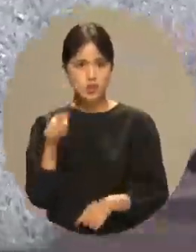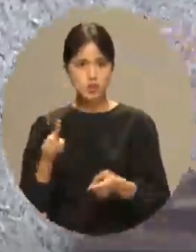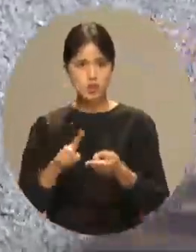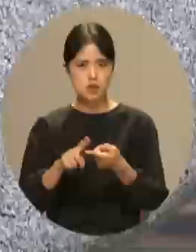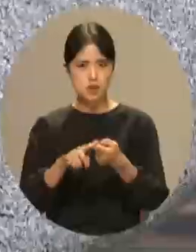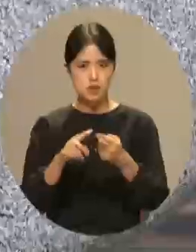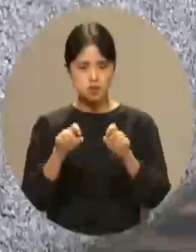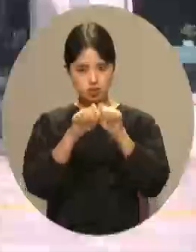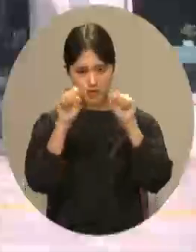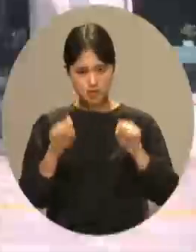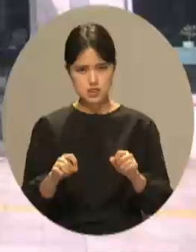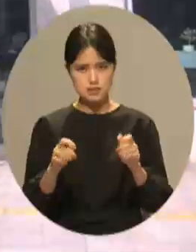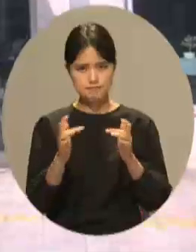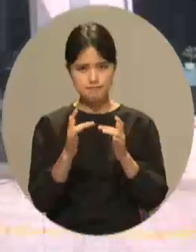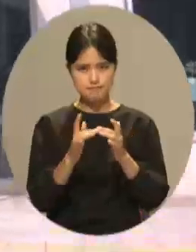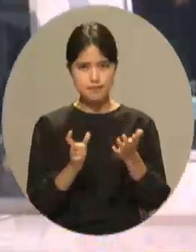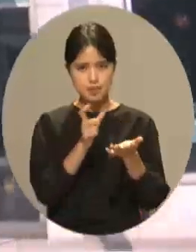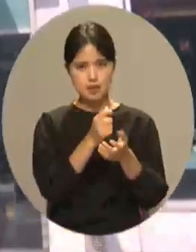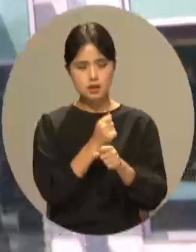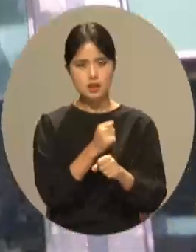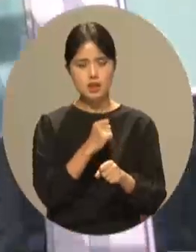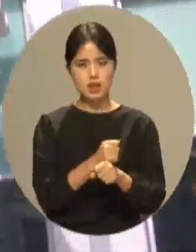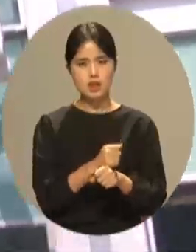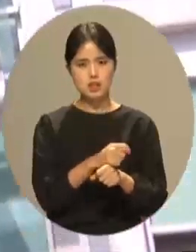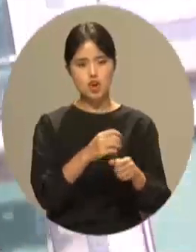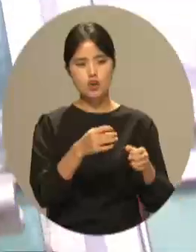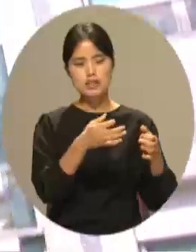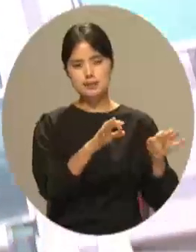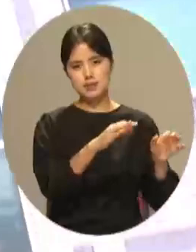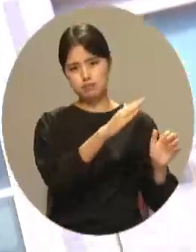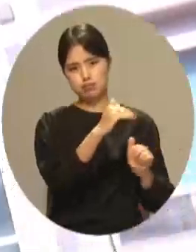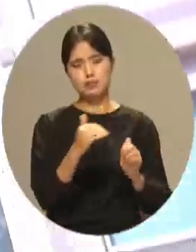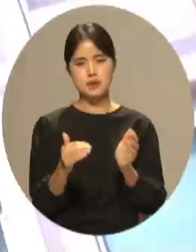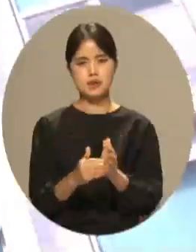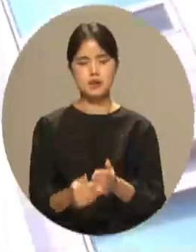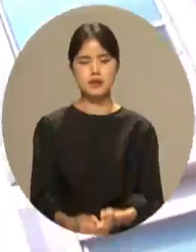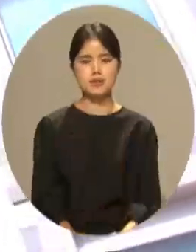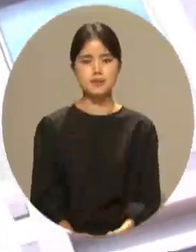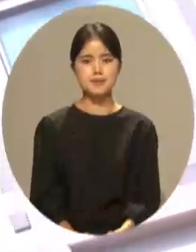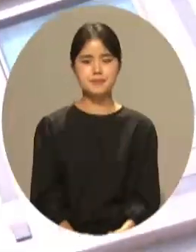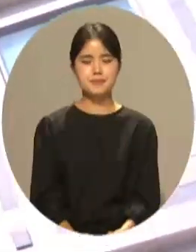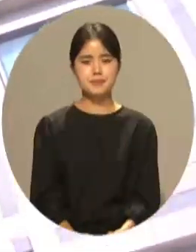포렌식한 가운데 김 씨에게 출석 요구서를 보낸 상태입니다. MBC 뉴스 정자영입니다.